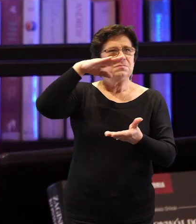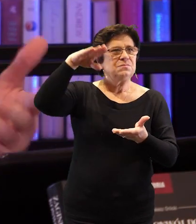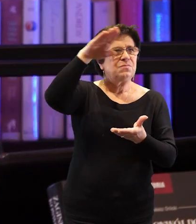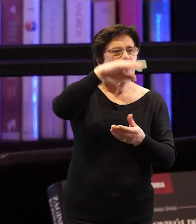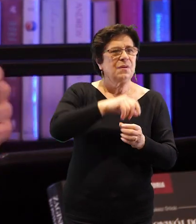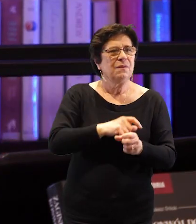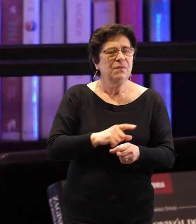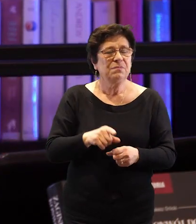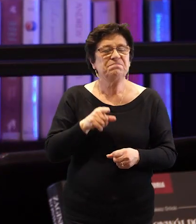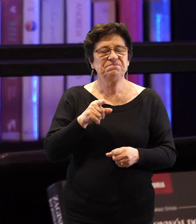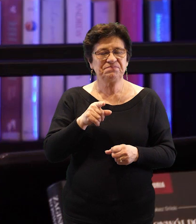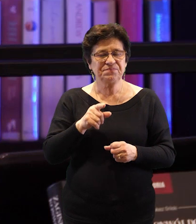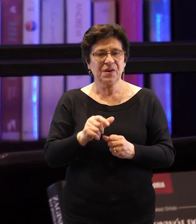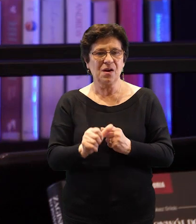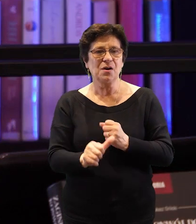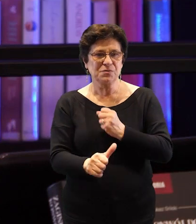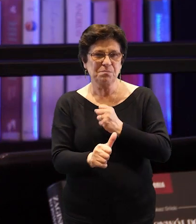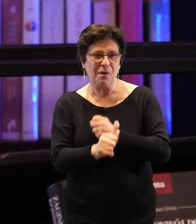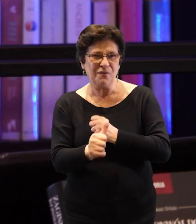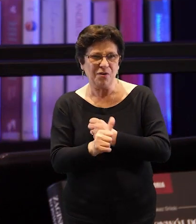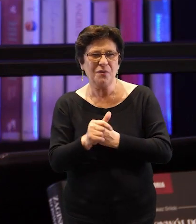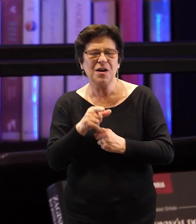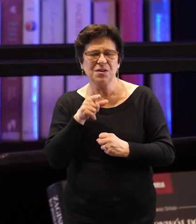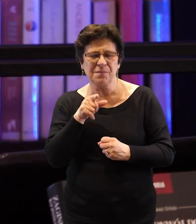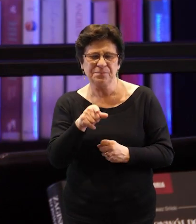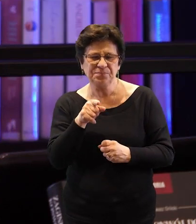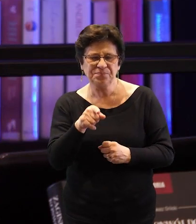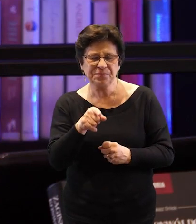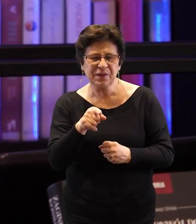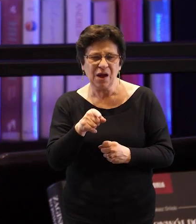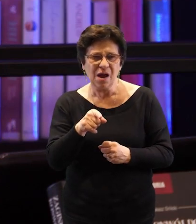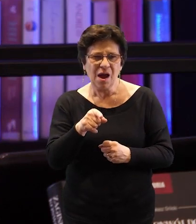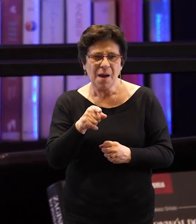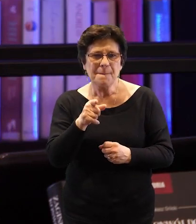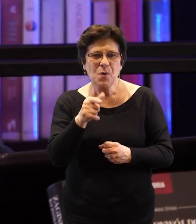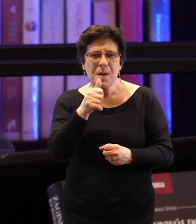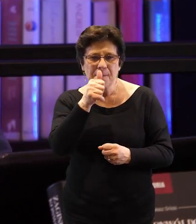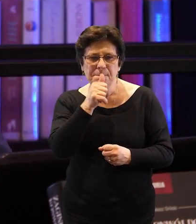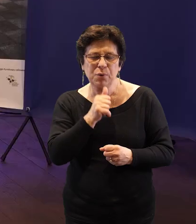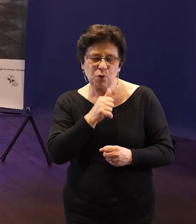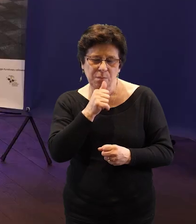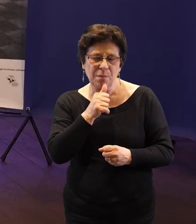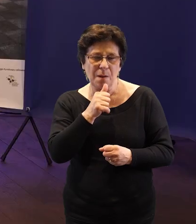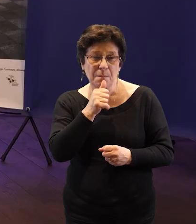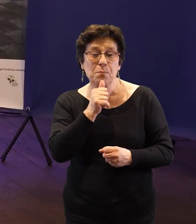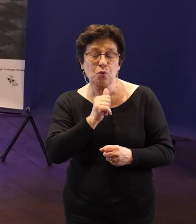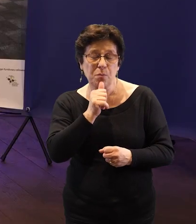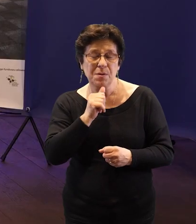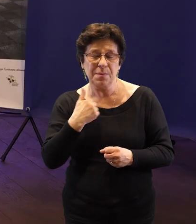właśnie spowodowane takimi lotami takich konstrukcji? No, teoretycznie jak najbardziej mogły.